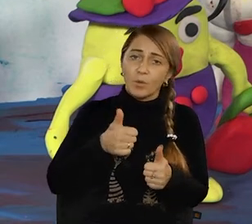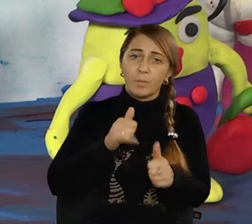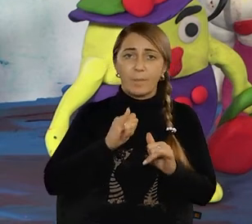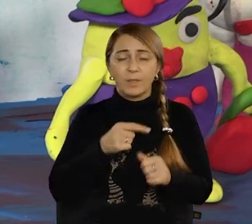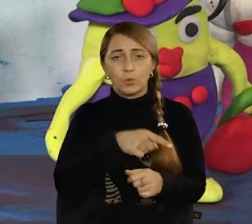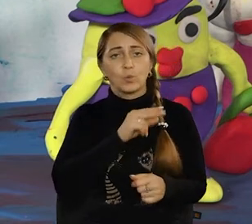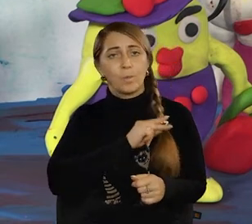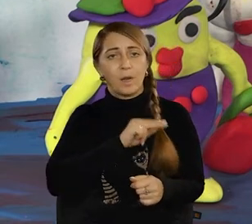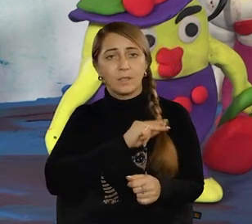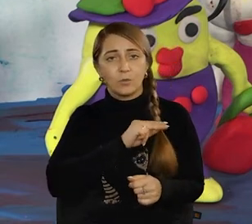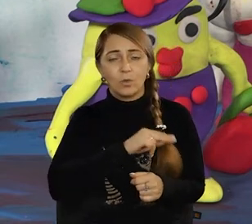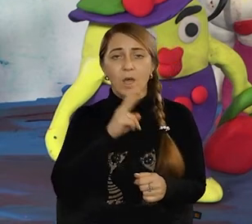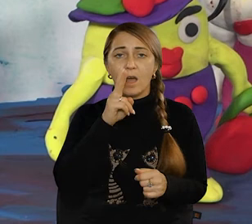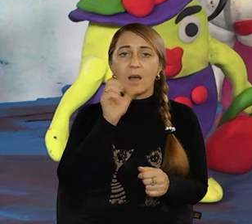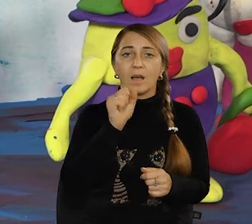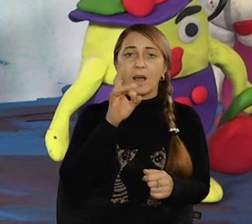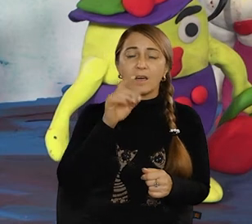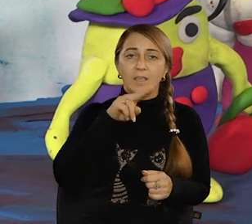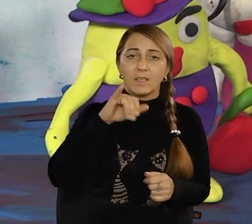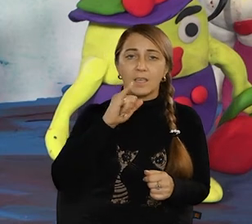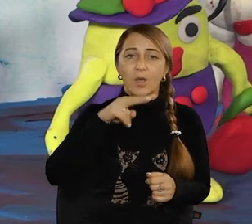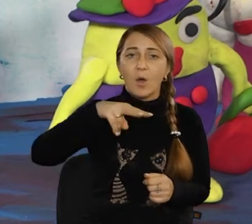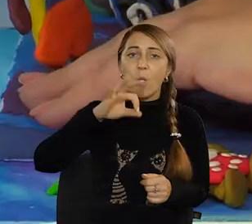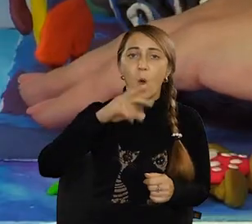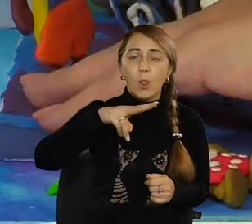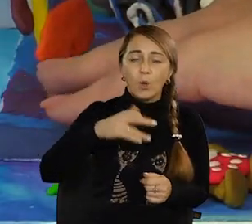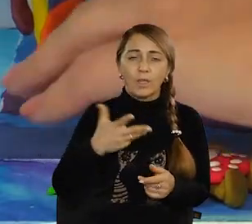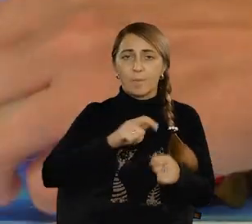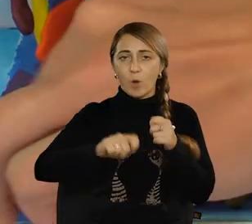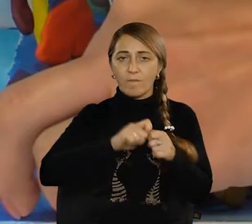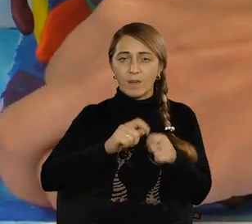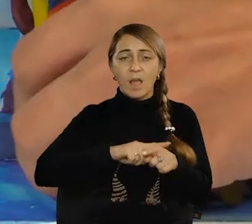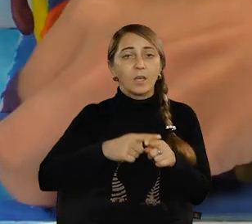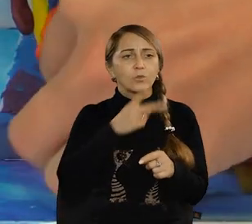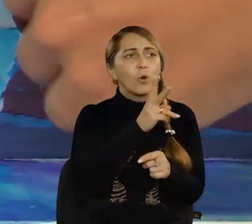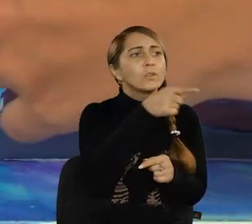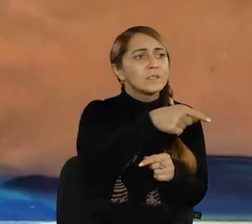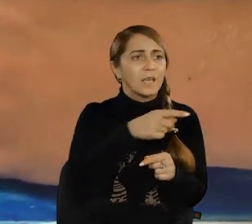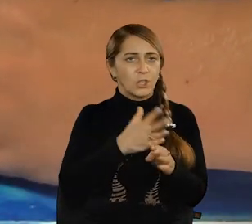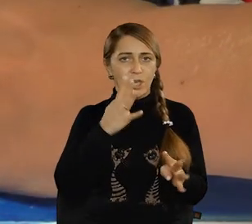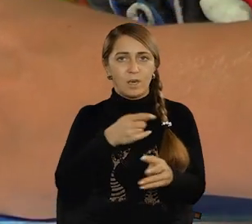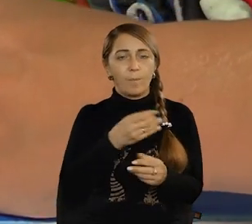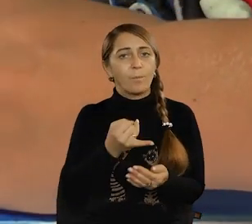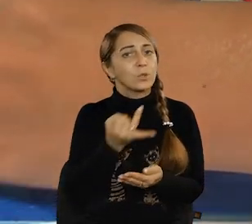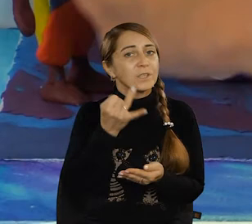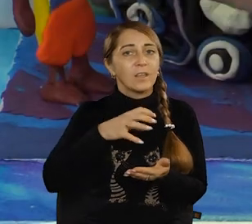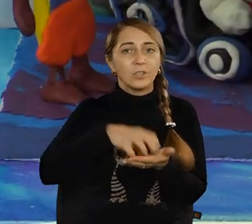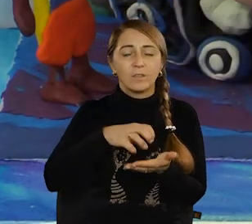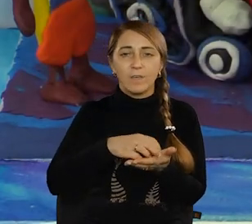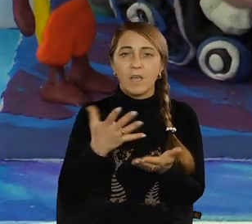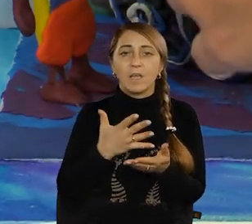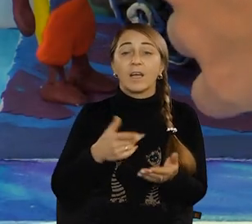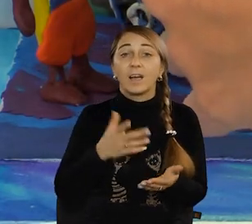Тут працює кардіолог, який це все перевіряє. А до кого ця черга? Пампушечка поцікавилась чергою,